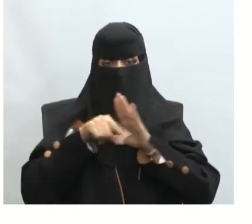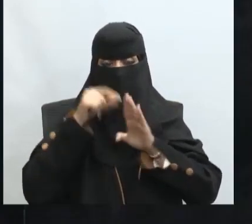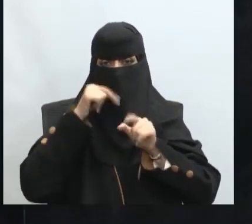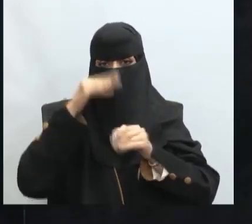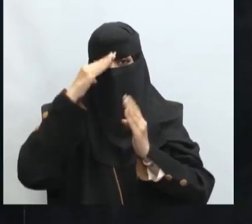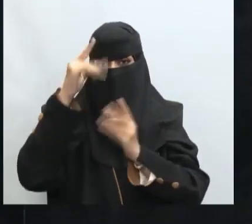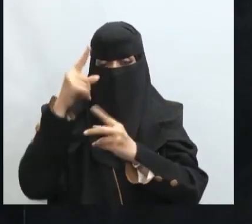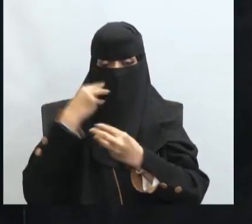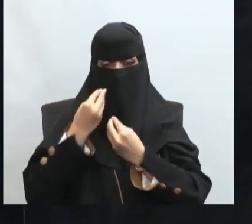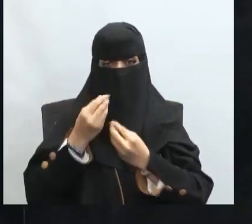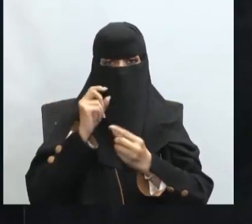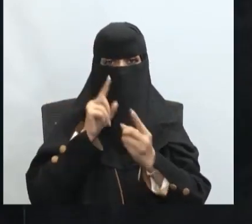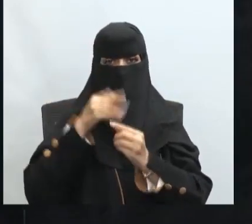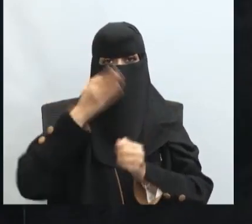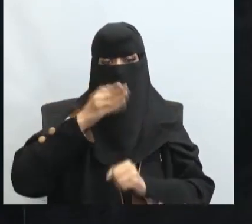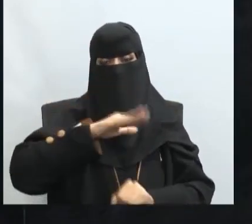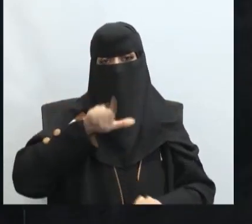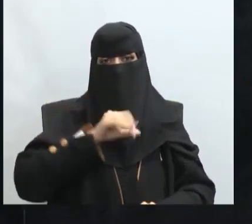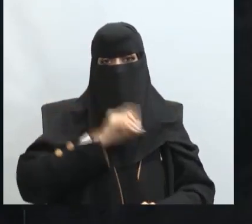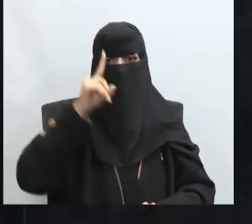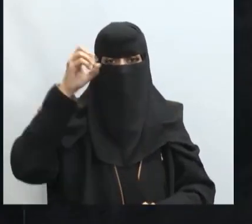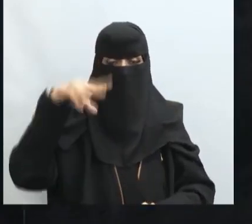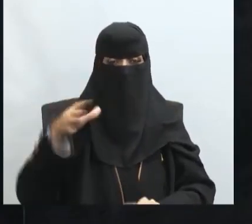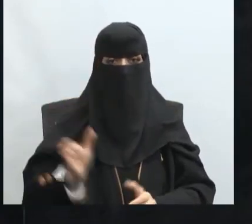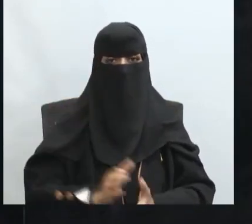اليوم شكرا لكم لحسن استماعكم السلام عليكم ورحمه الله وبركاته